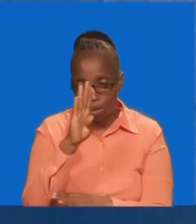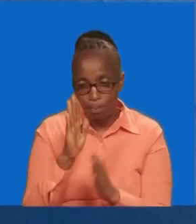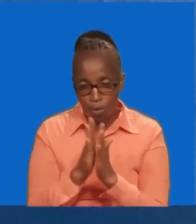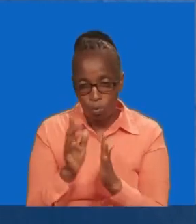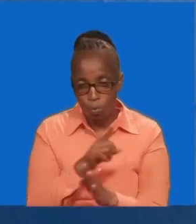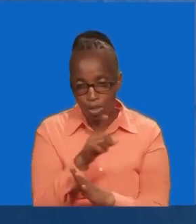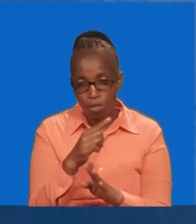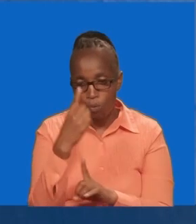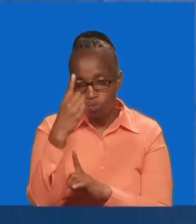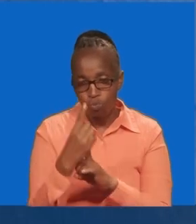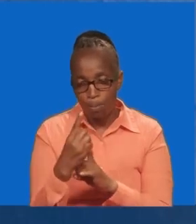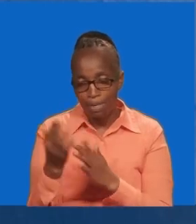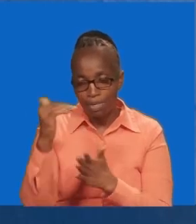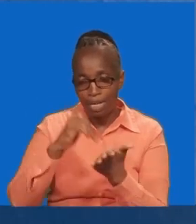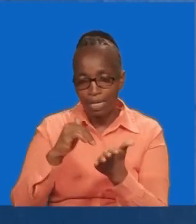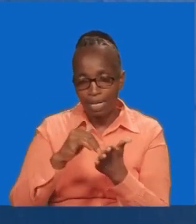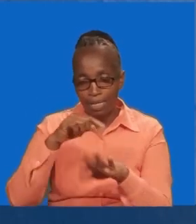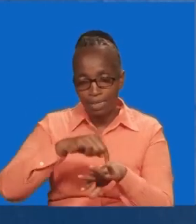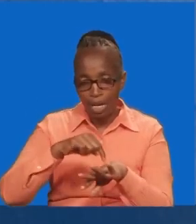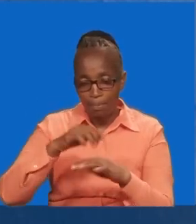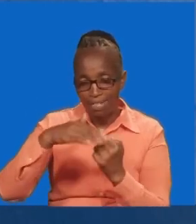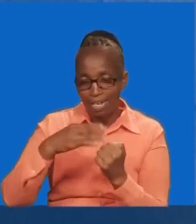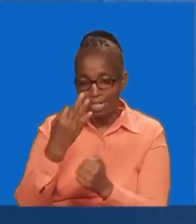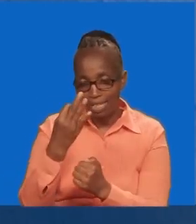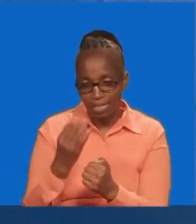nawe, Mungu akukumbuke, na tupatane tena hapo saa